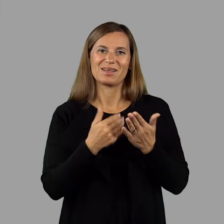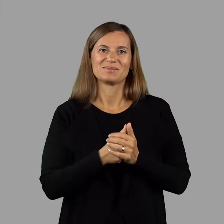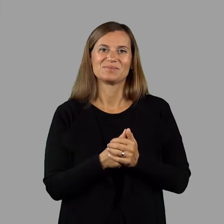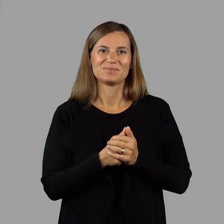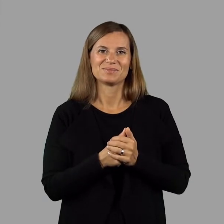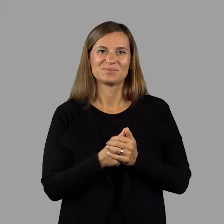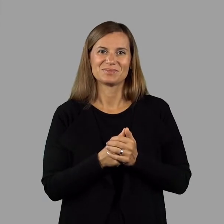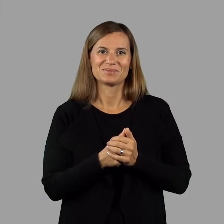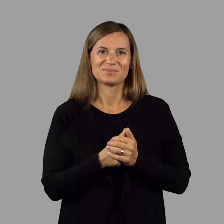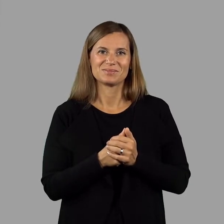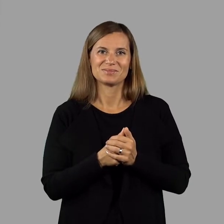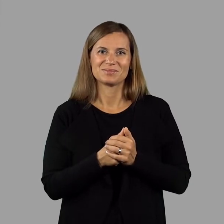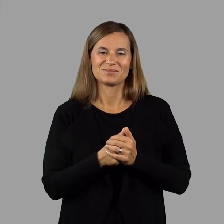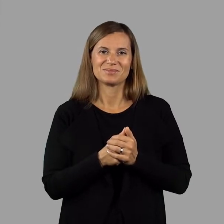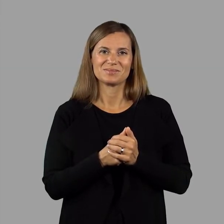Hvala.